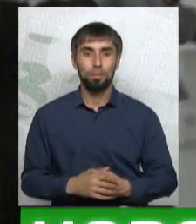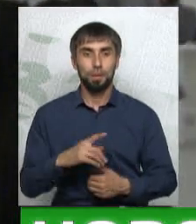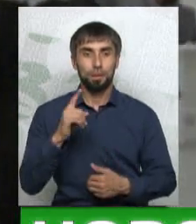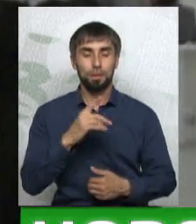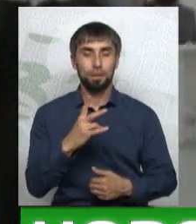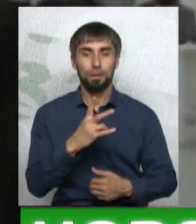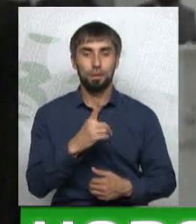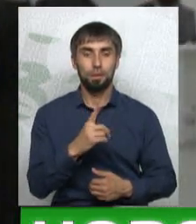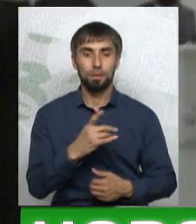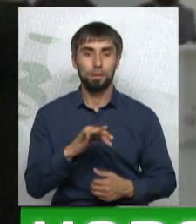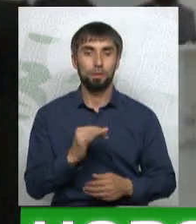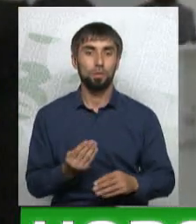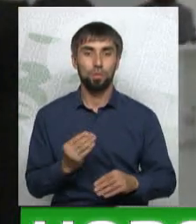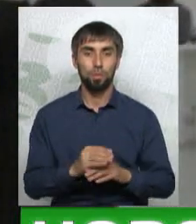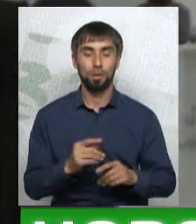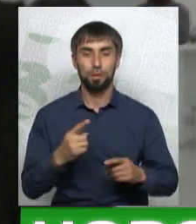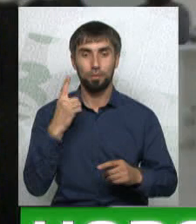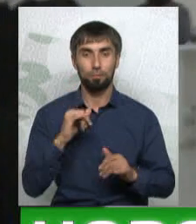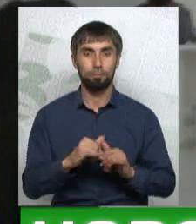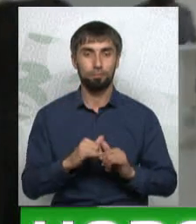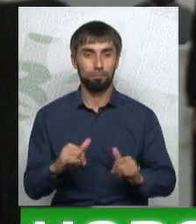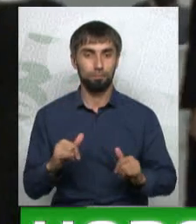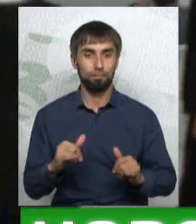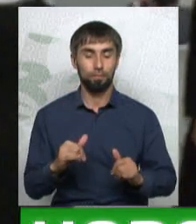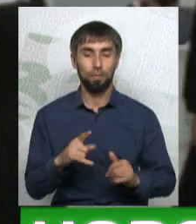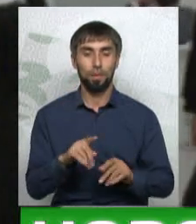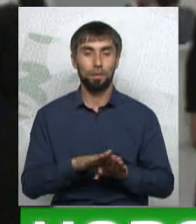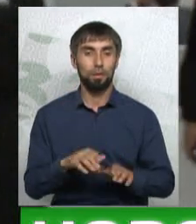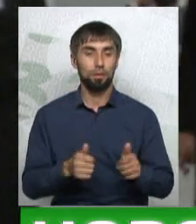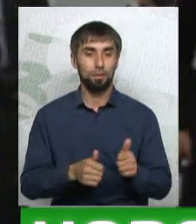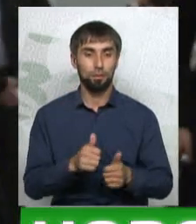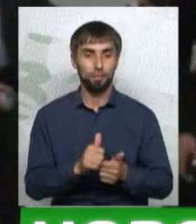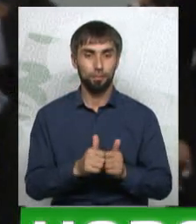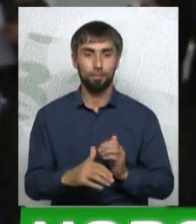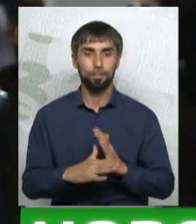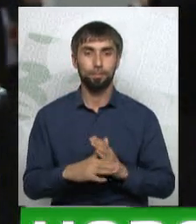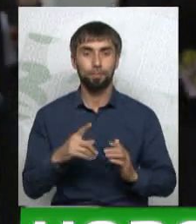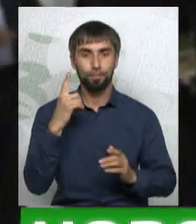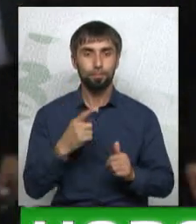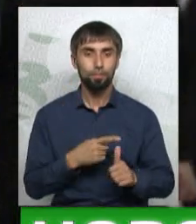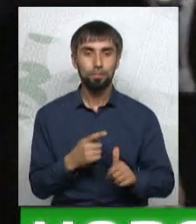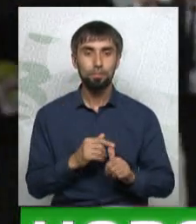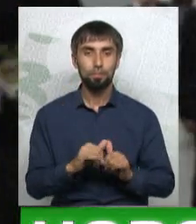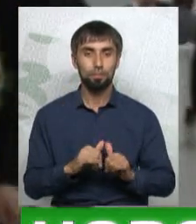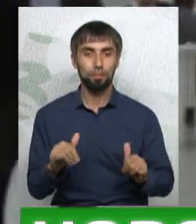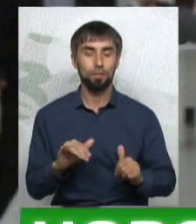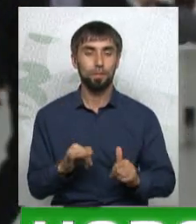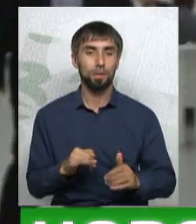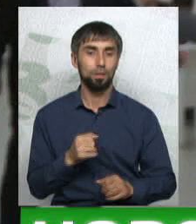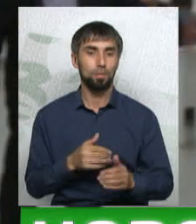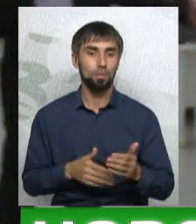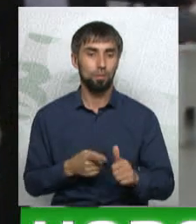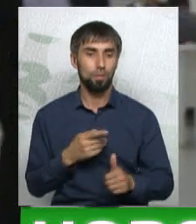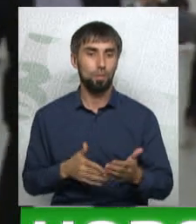знания и дополнительное развитие. Такого рода соревнования помогают развиваться, помогают им выработать